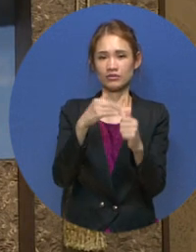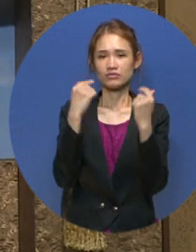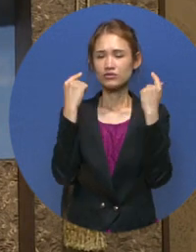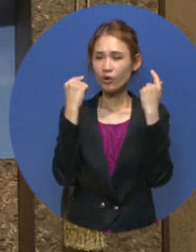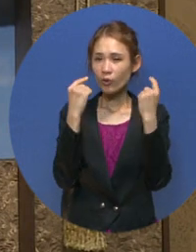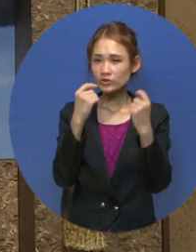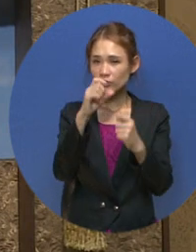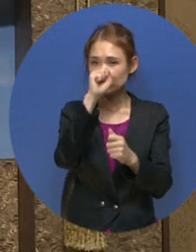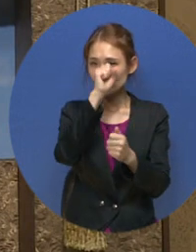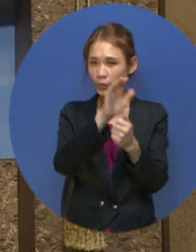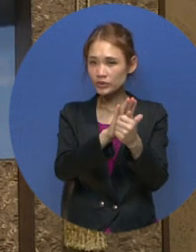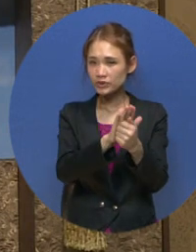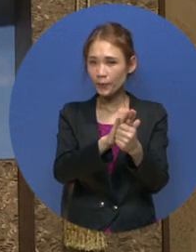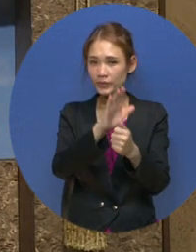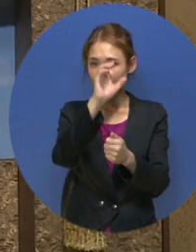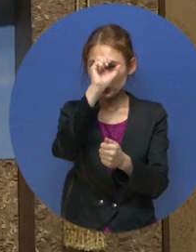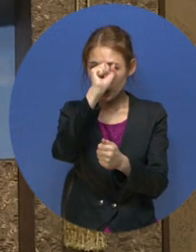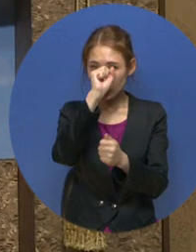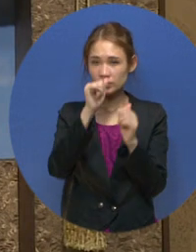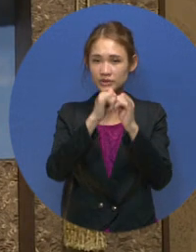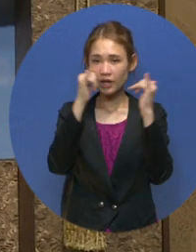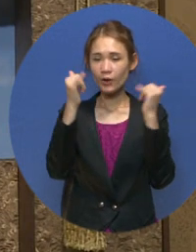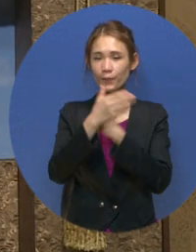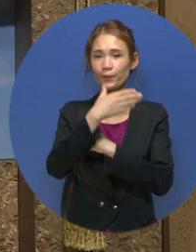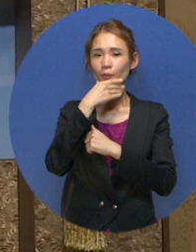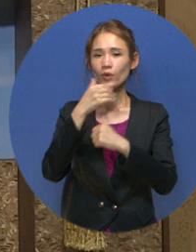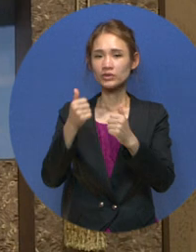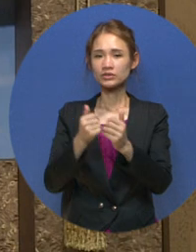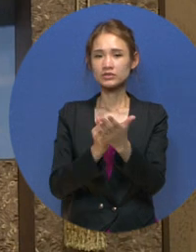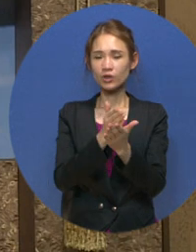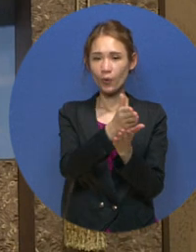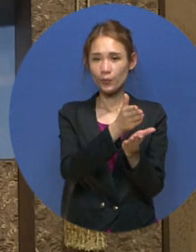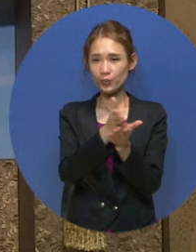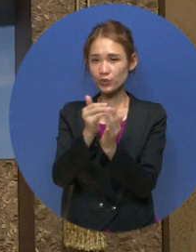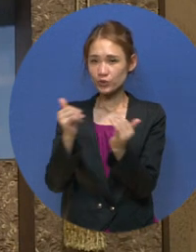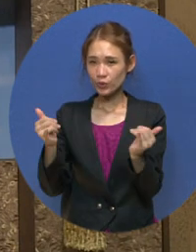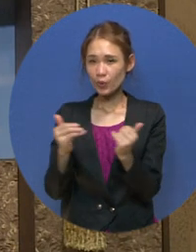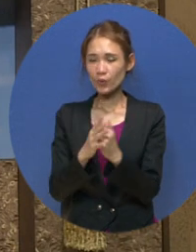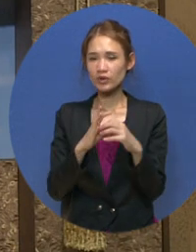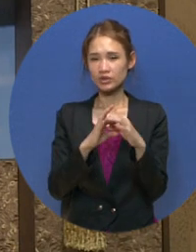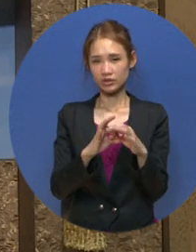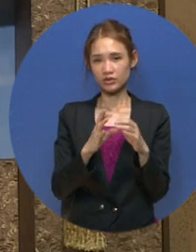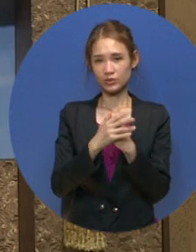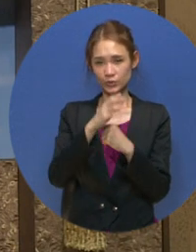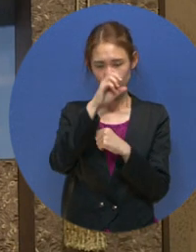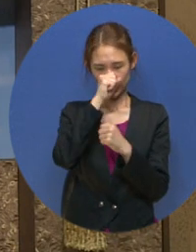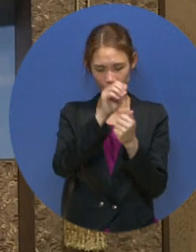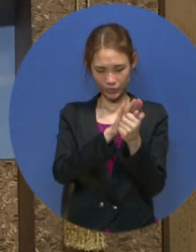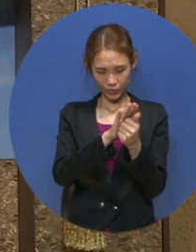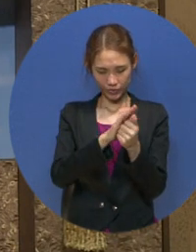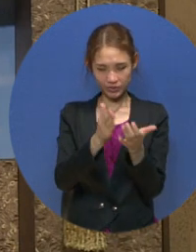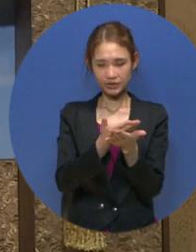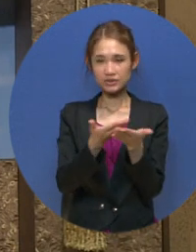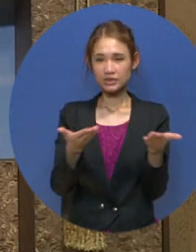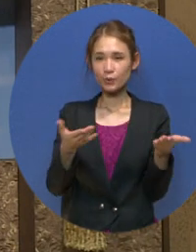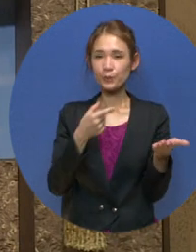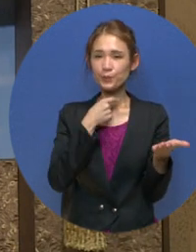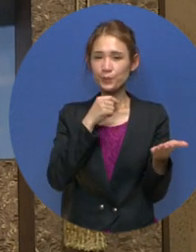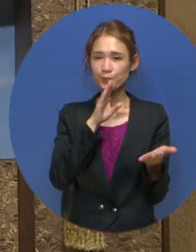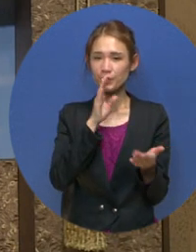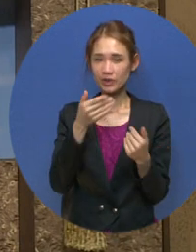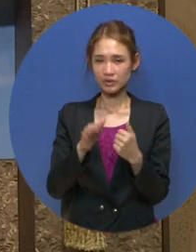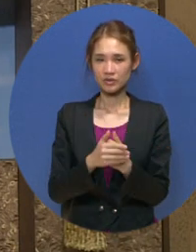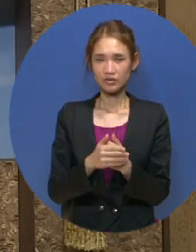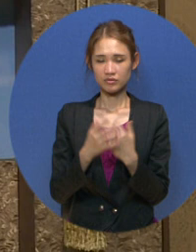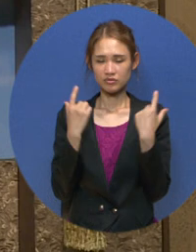좋은 서비스와 또 좋은 사회복지사들, 전문요원들을 통해서 좋은 서비스들을 제공하고 있지만